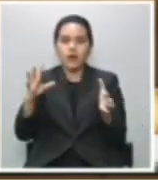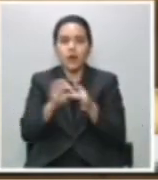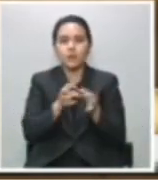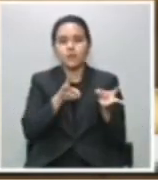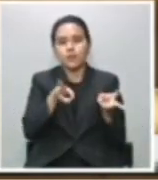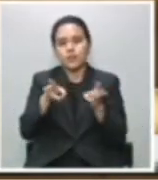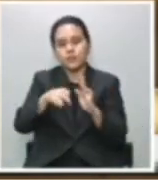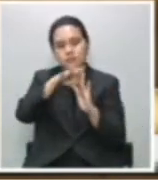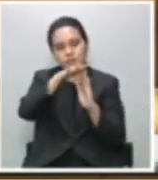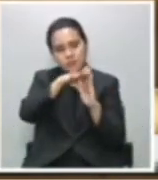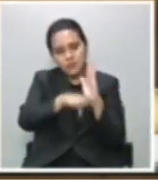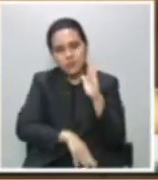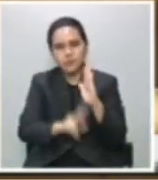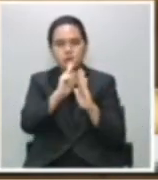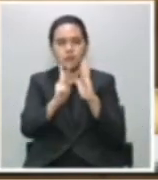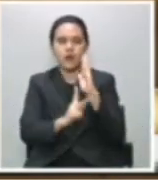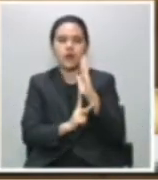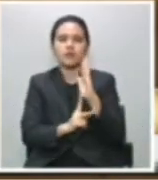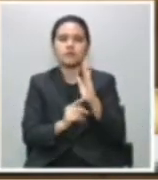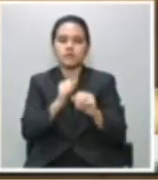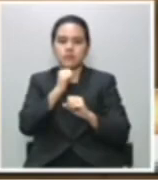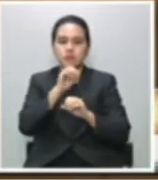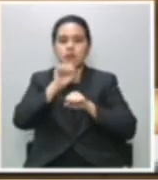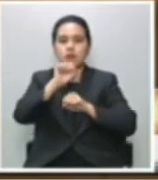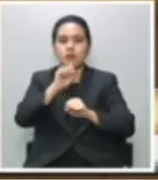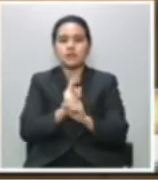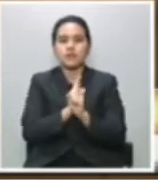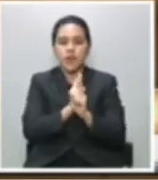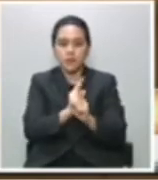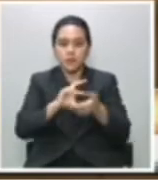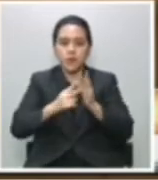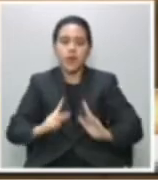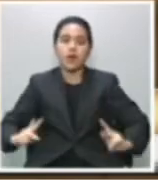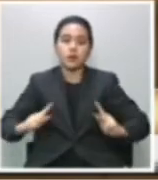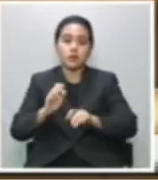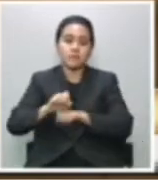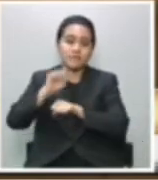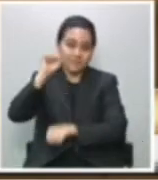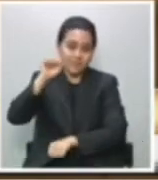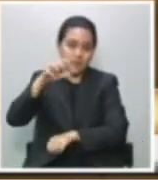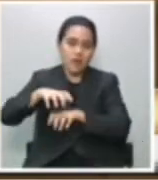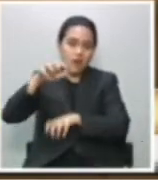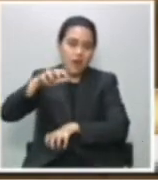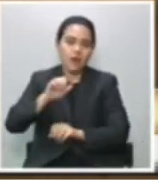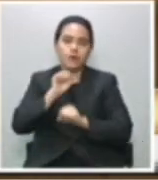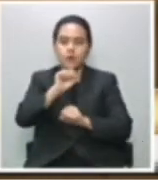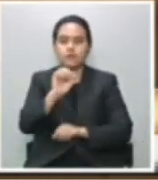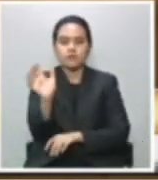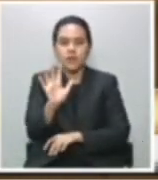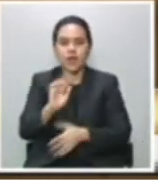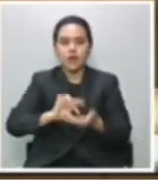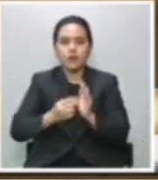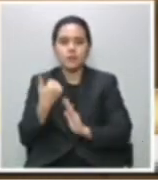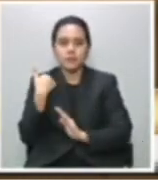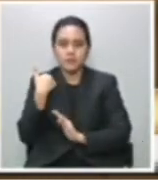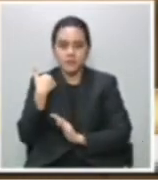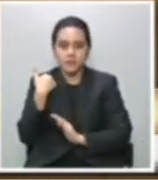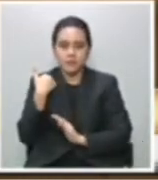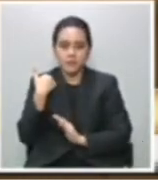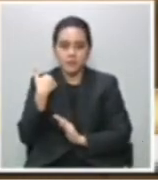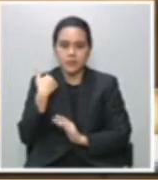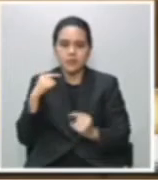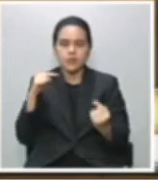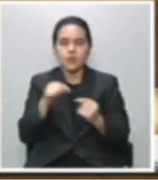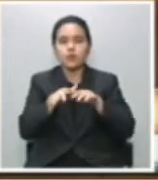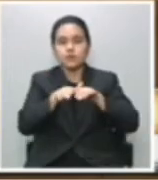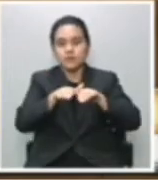ฎหมายกำหนดไว้ขอเน้นย้ำว่าไม่ใช่กระทรวงกำหนดมาไทยกำหนดไว้เป็นหลักเกณฑ์ที่ใช้สำหรับการ